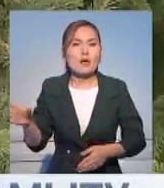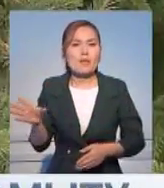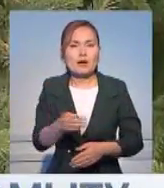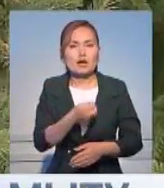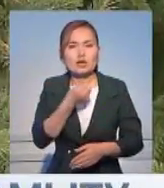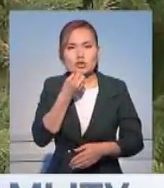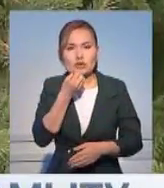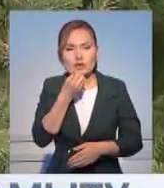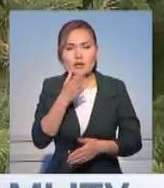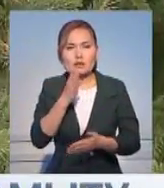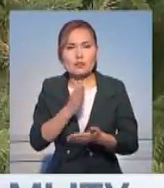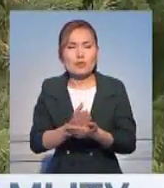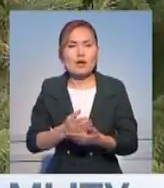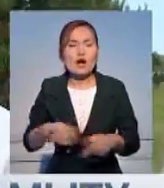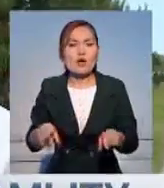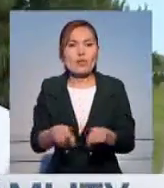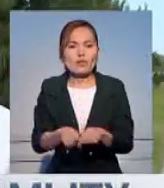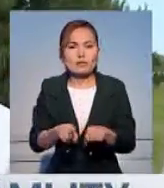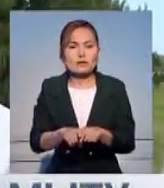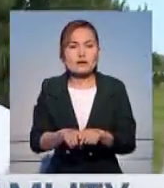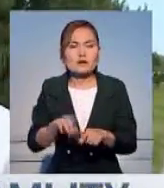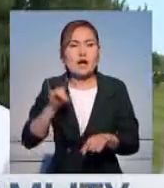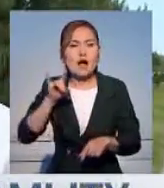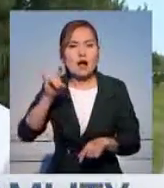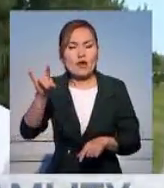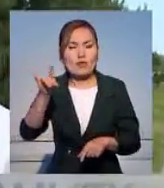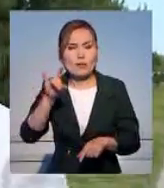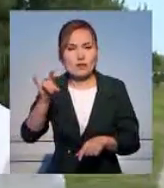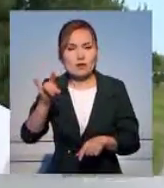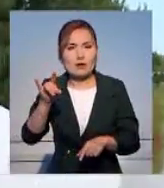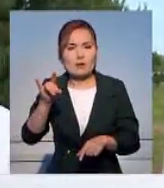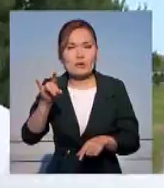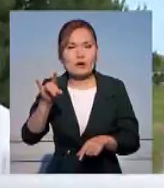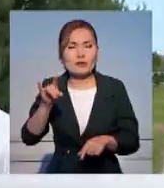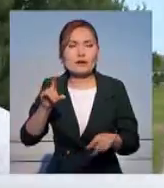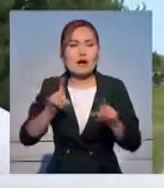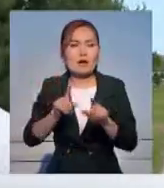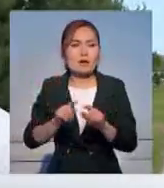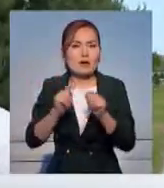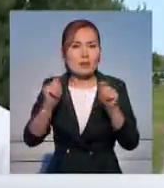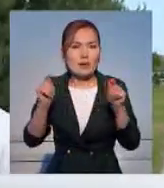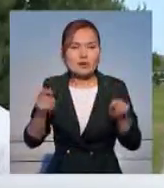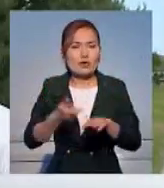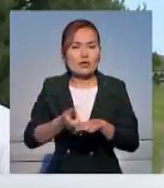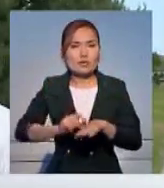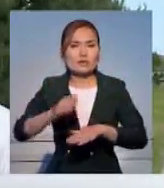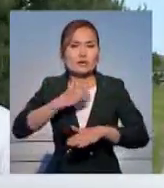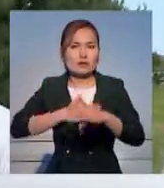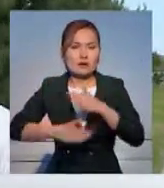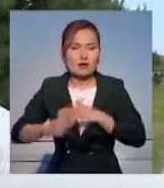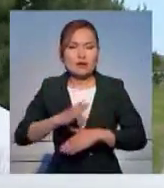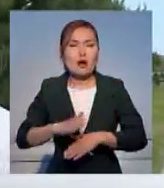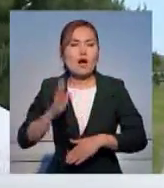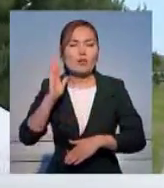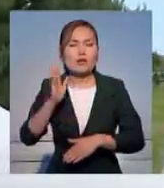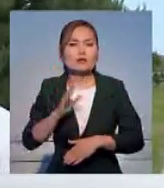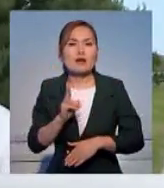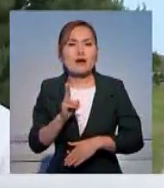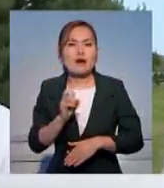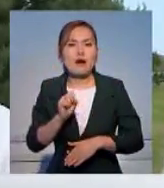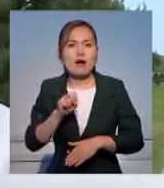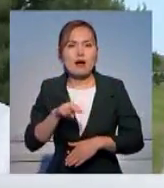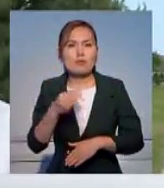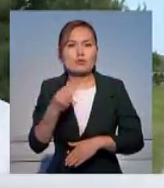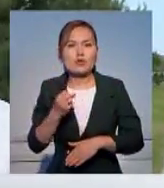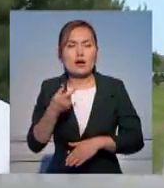жақсы. Болашақта осындай әуе жолдары Қапшағайда, Балқашта ашылып жатса, ол өте Қазақстан